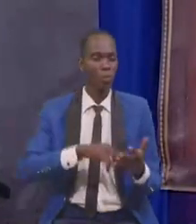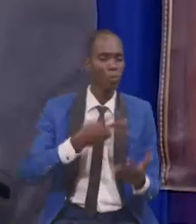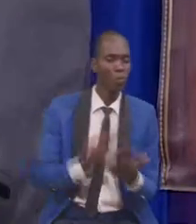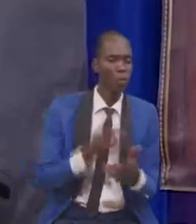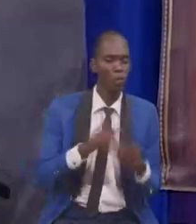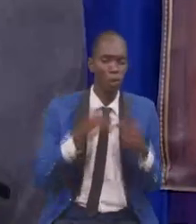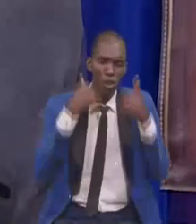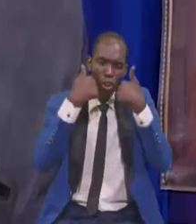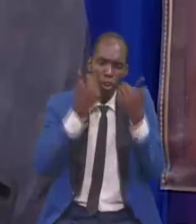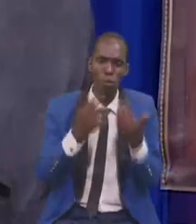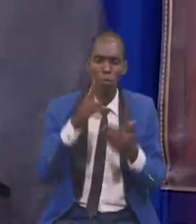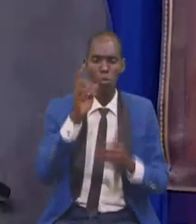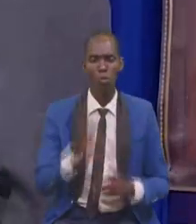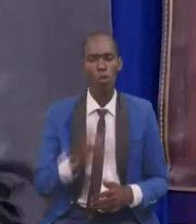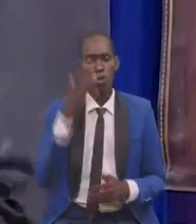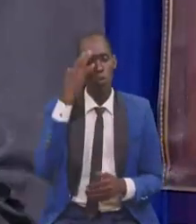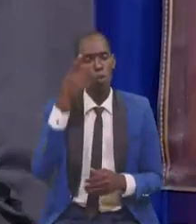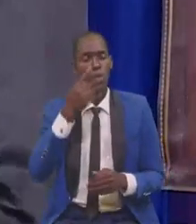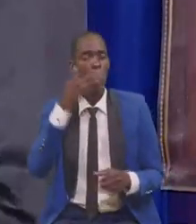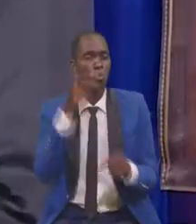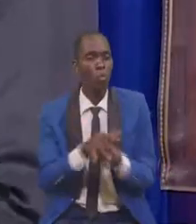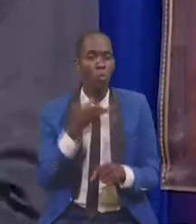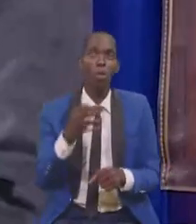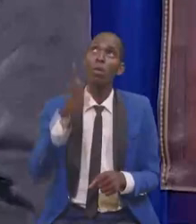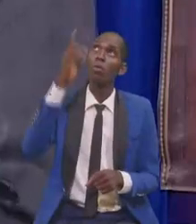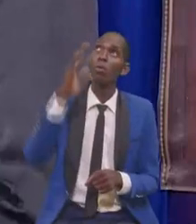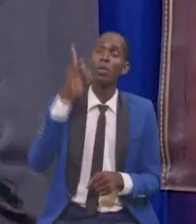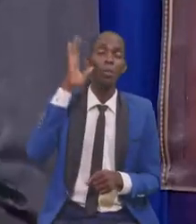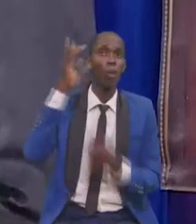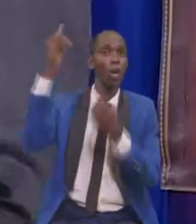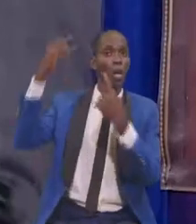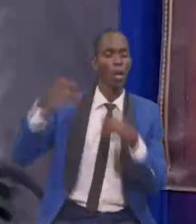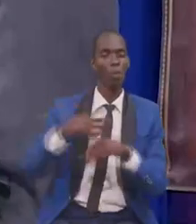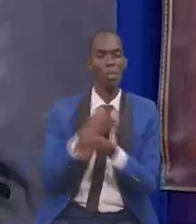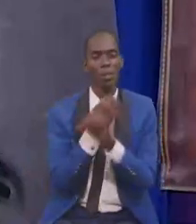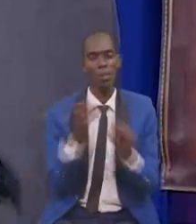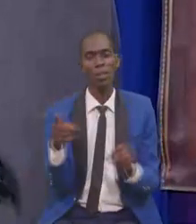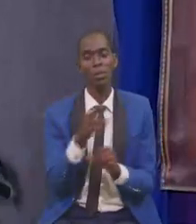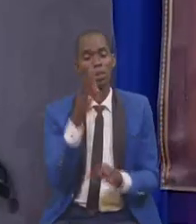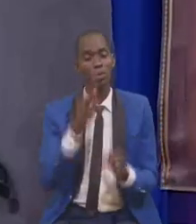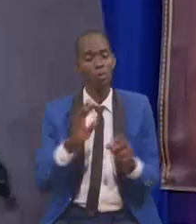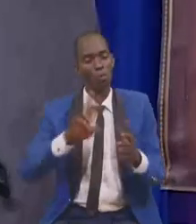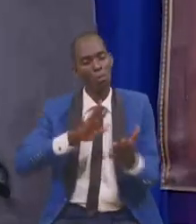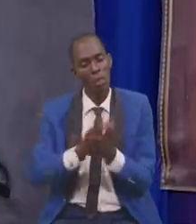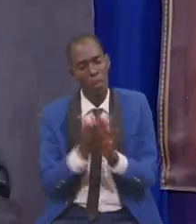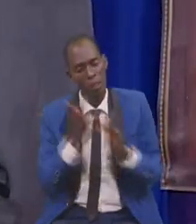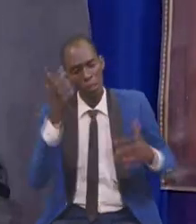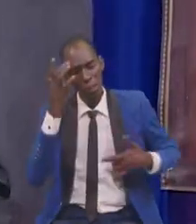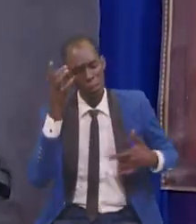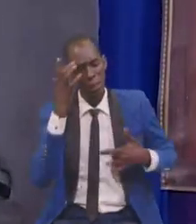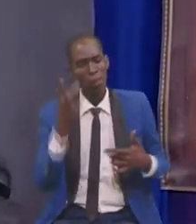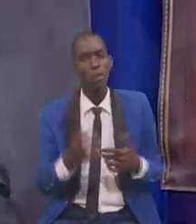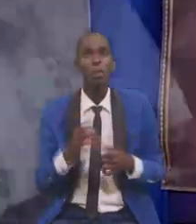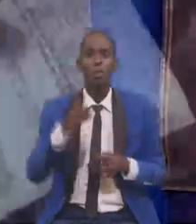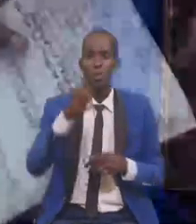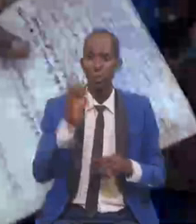tombez dans l'opprobre, vous devez connaître la promesse de Dieu, il viendra vous sauver. Lorsque vous tombez malade, vous